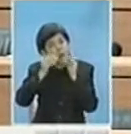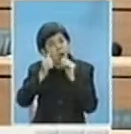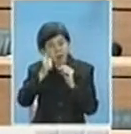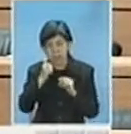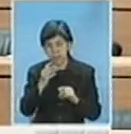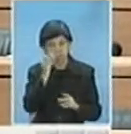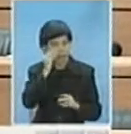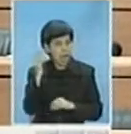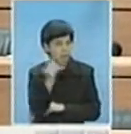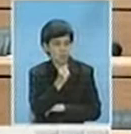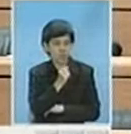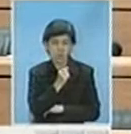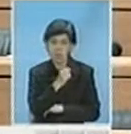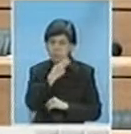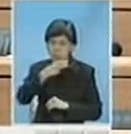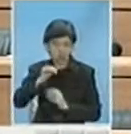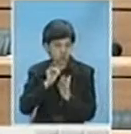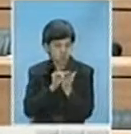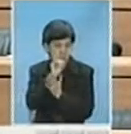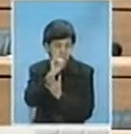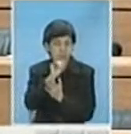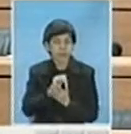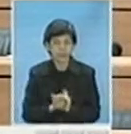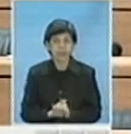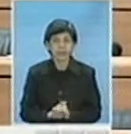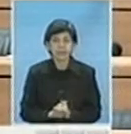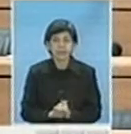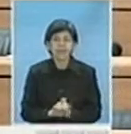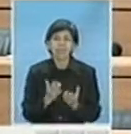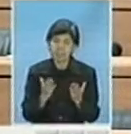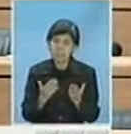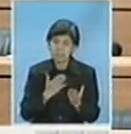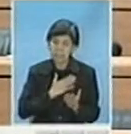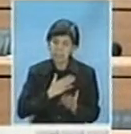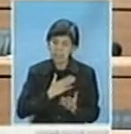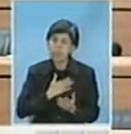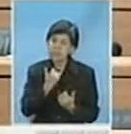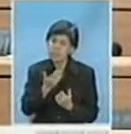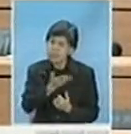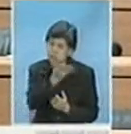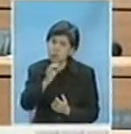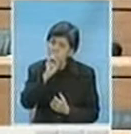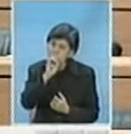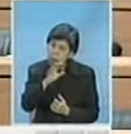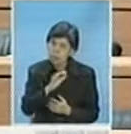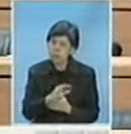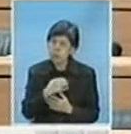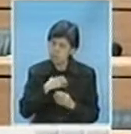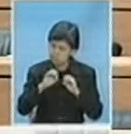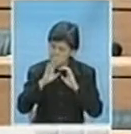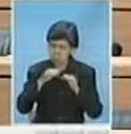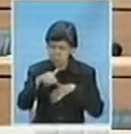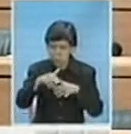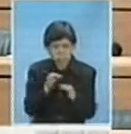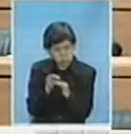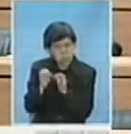วดเร็วถูกต้องและเป็นธรรมนี่คือโจทย์ที่พวกเราจะต้องตอบวันนี้ให้ความชัดเจนกับประชาช